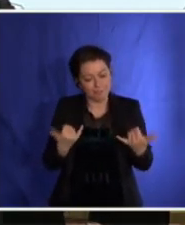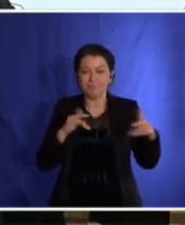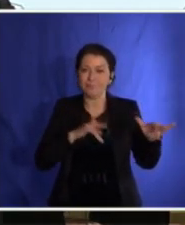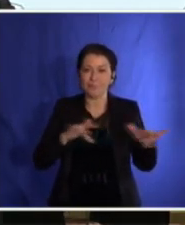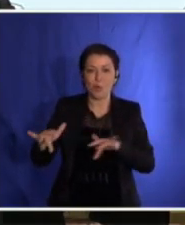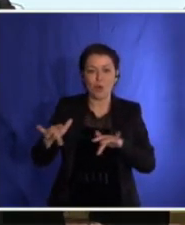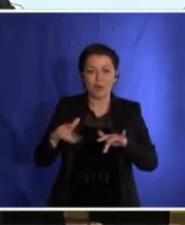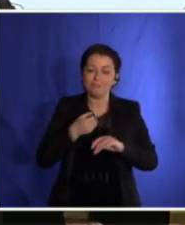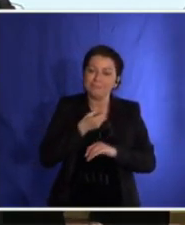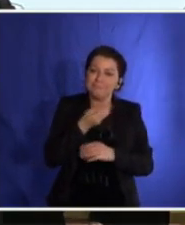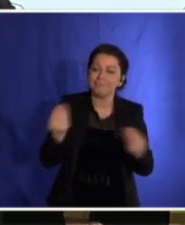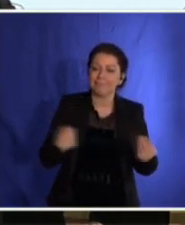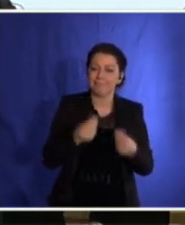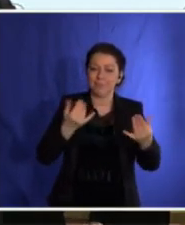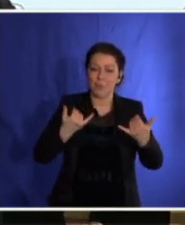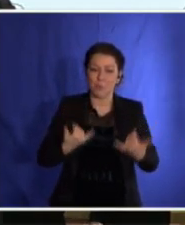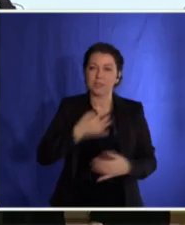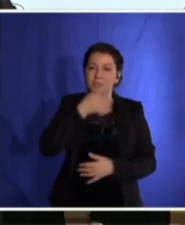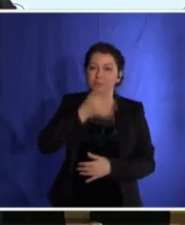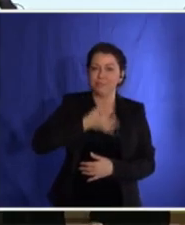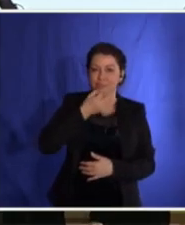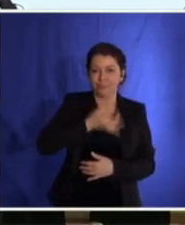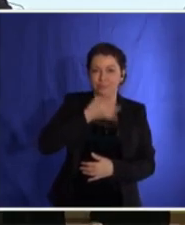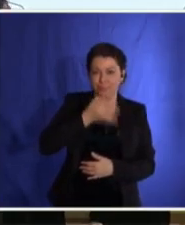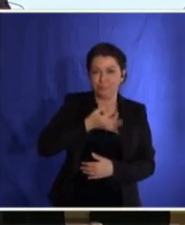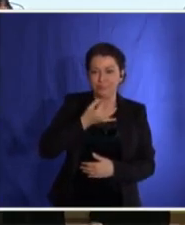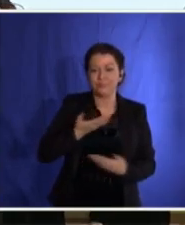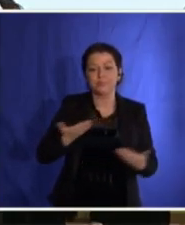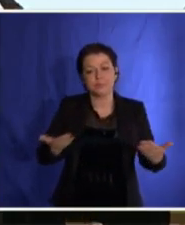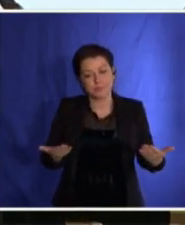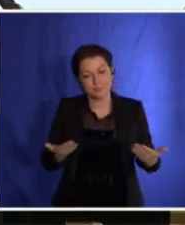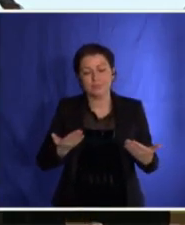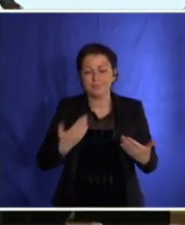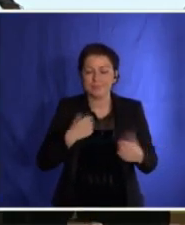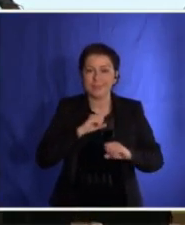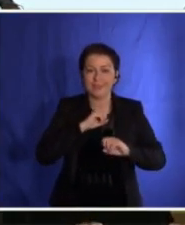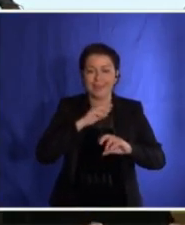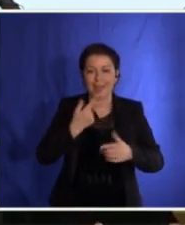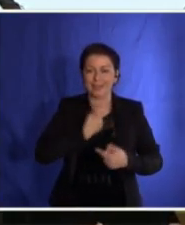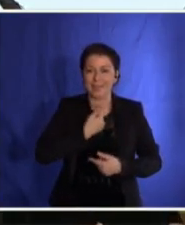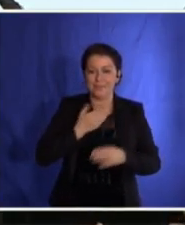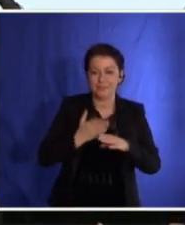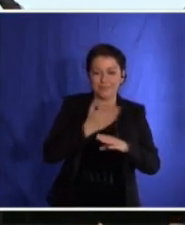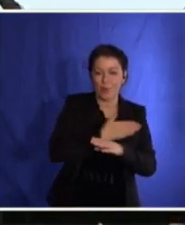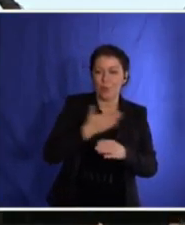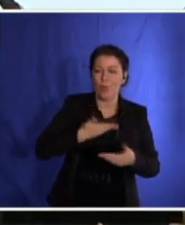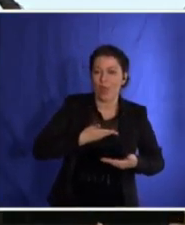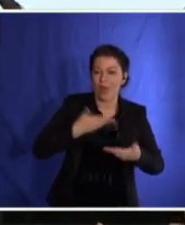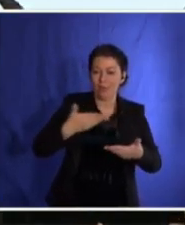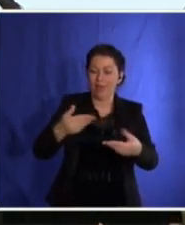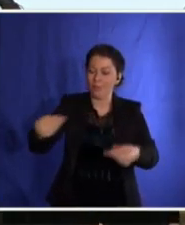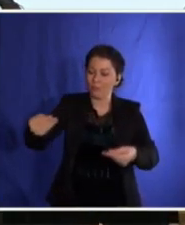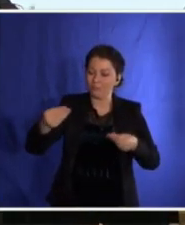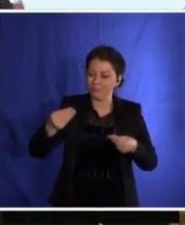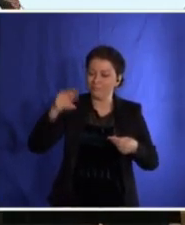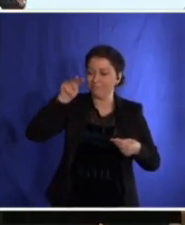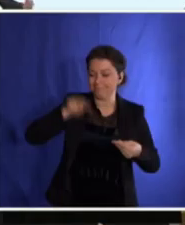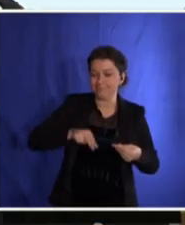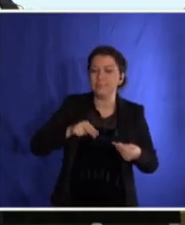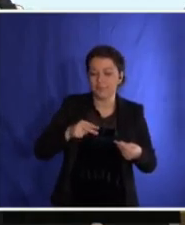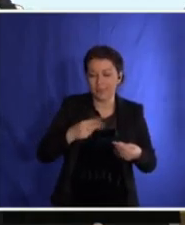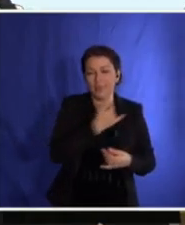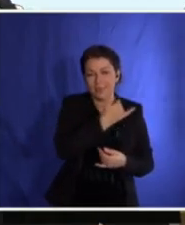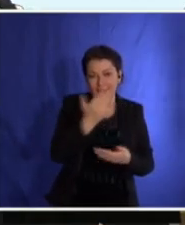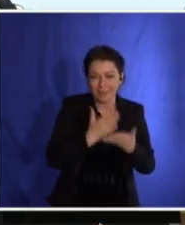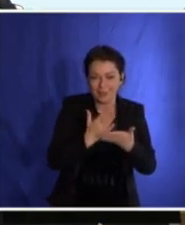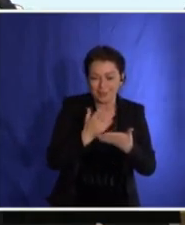heute ansprechen zu dürfen und habe natürlich die Einladung angeschaut und wie wahrscheinlich jeder von euch dann gesehen, da